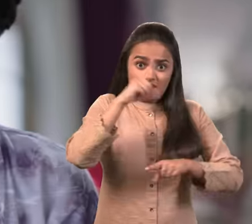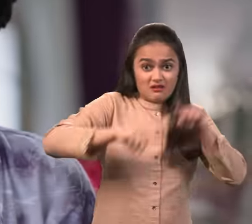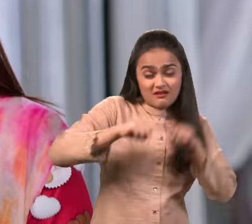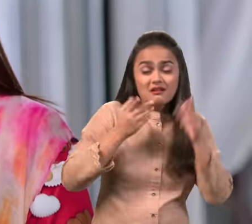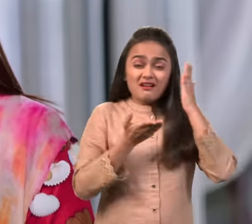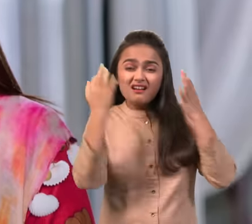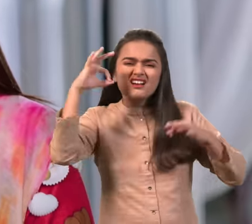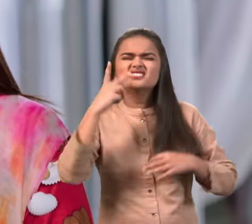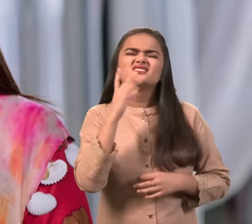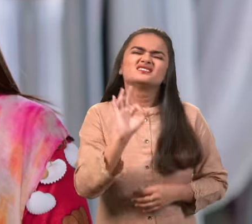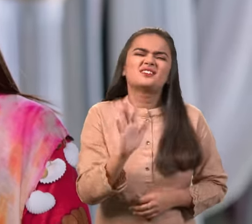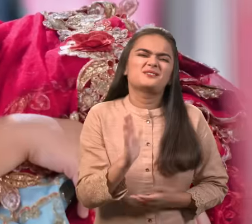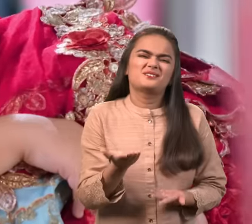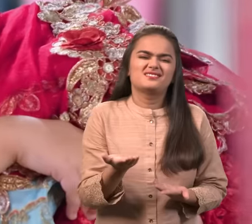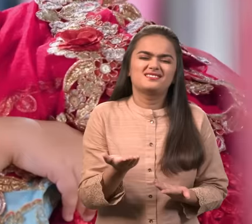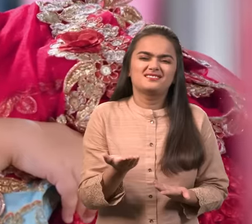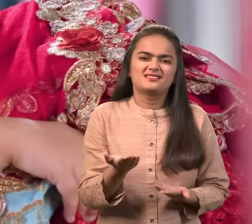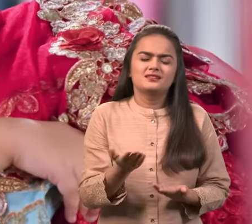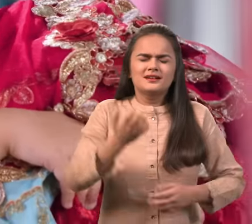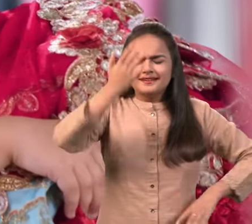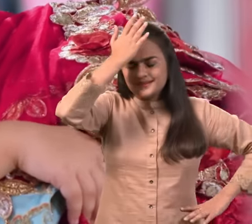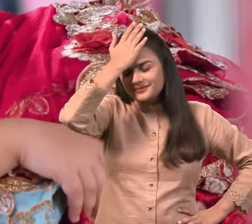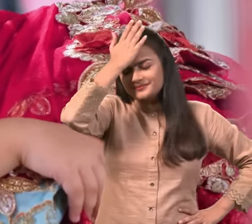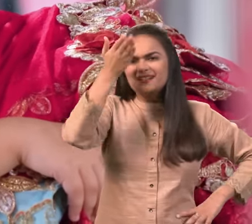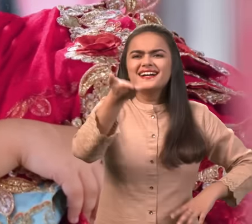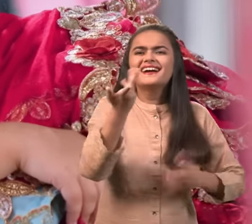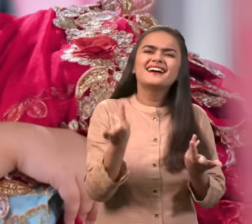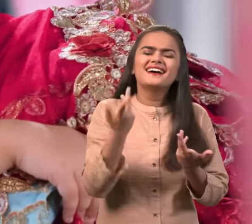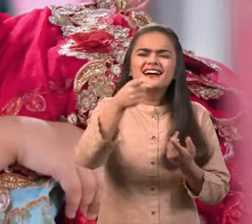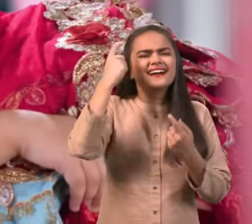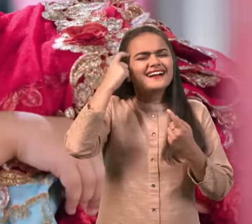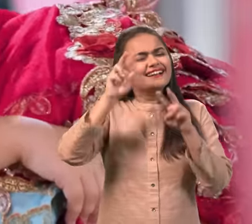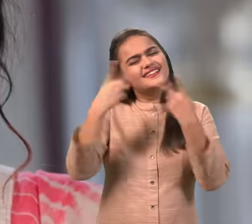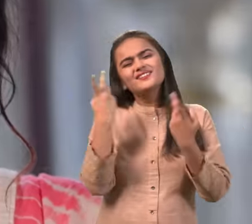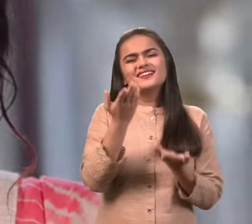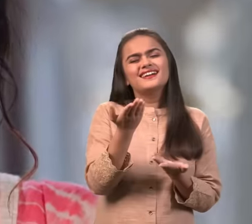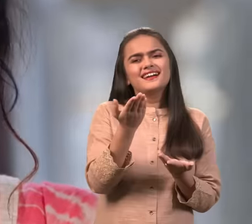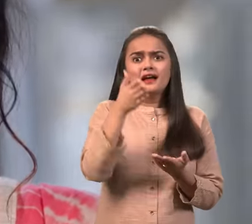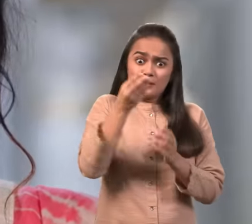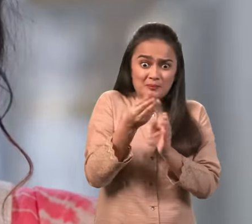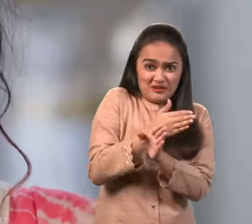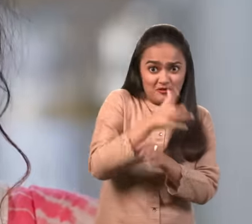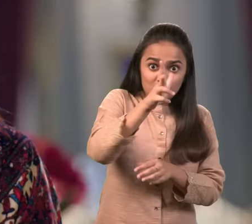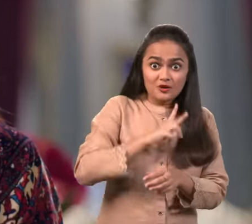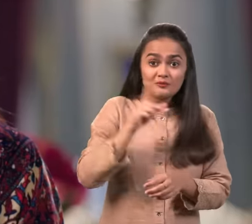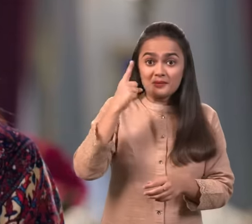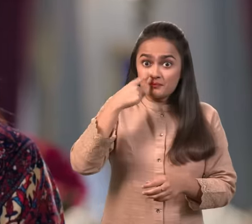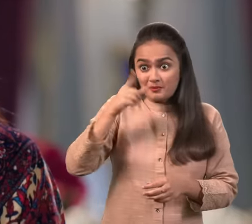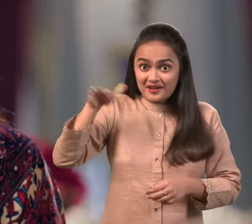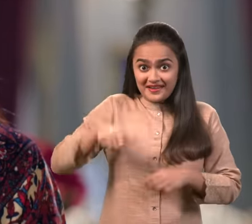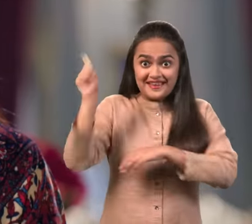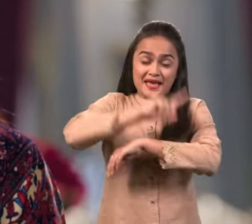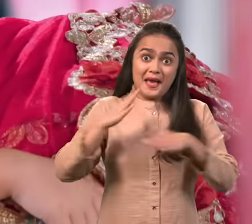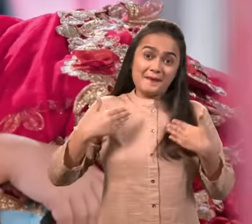जाके नाचेंगे गाएंगे अच्छा लगेगा क्या? ओफो प्रीतो तुम भी ना कितनी अजीब हो, अभी बोल रही थी कि गुलाबों के